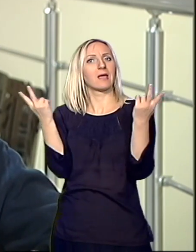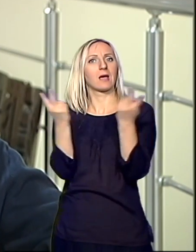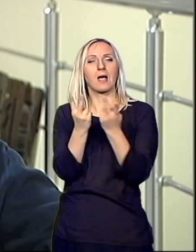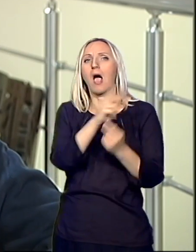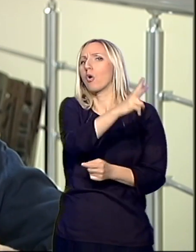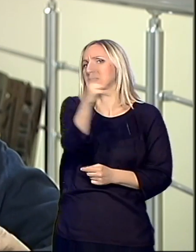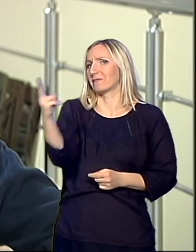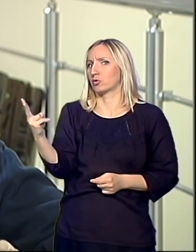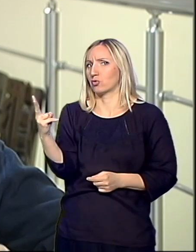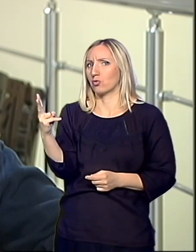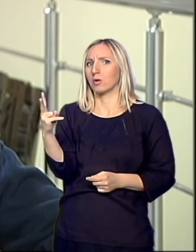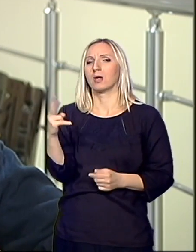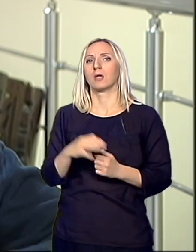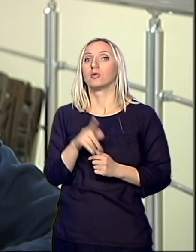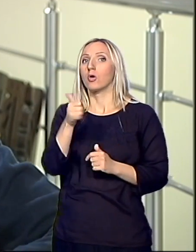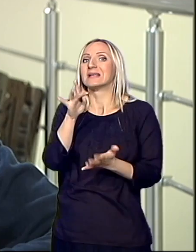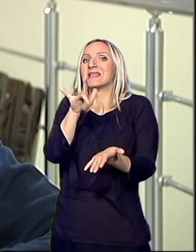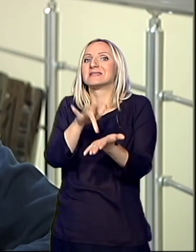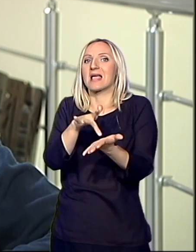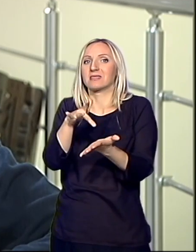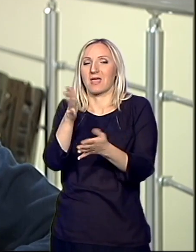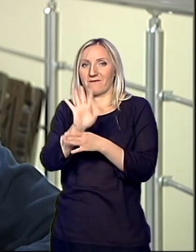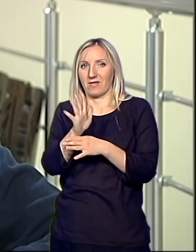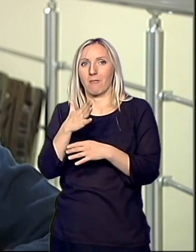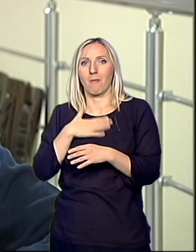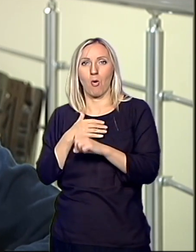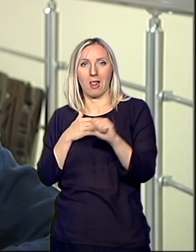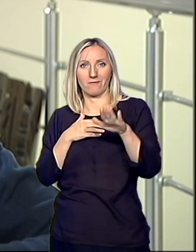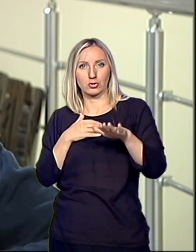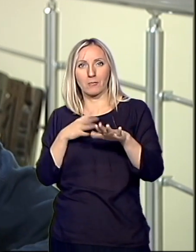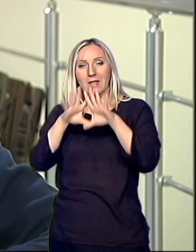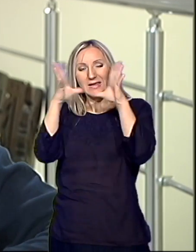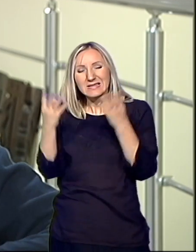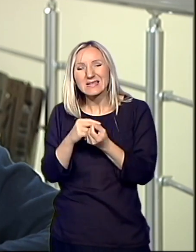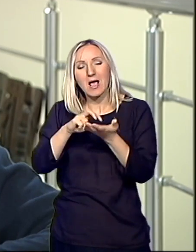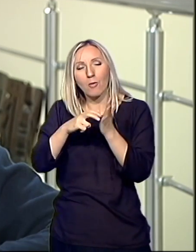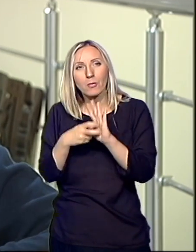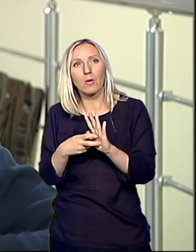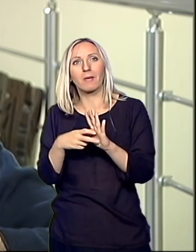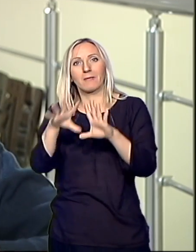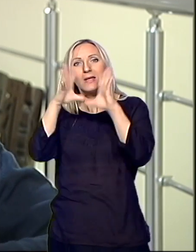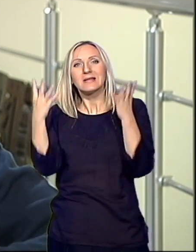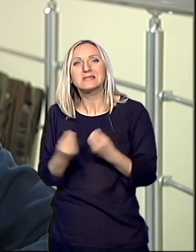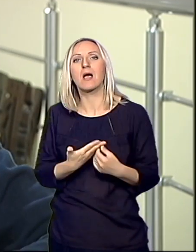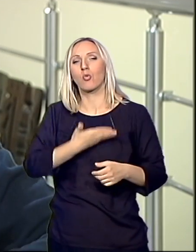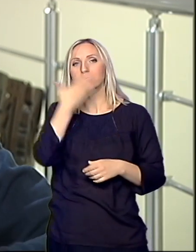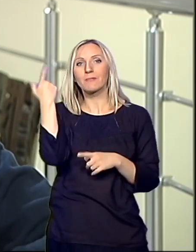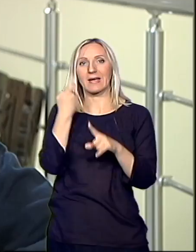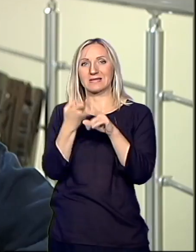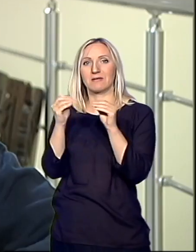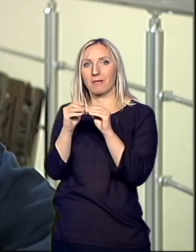drugi, je centar filma Moje levo stopalo. I čitav, dakle, problem i čitav uspeh Kristija